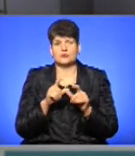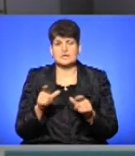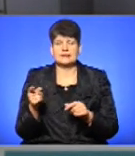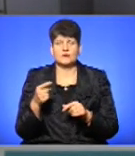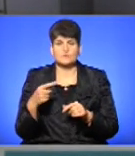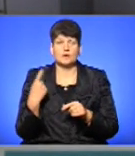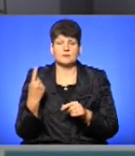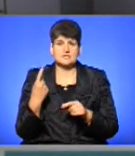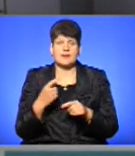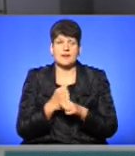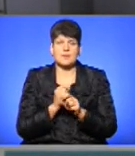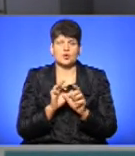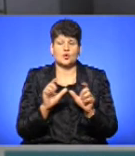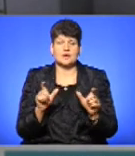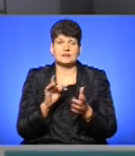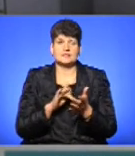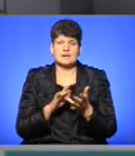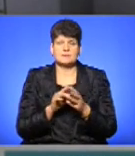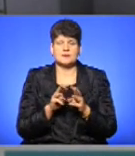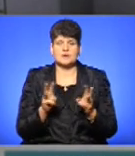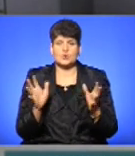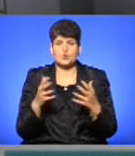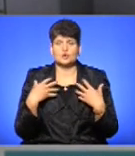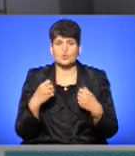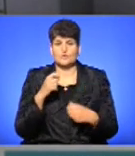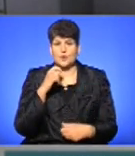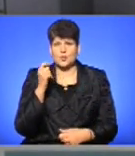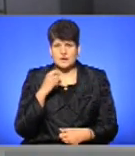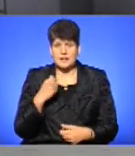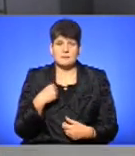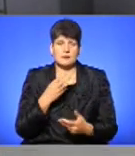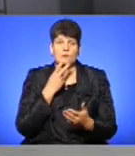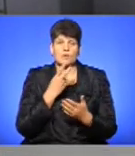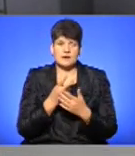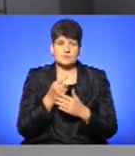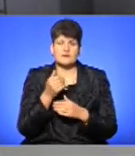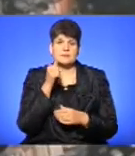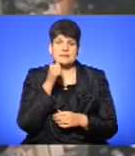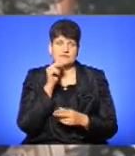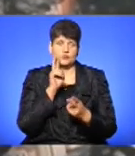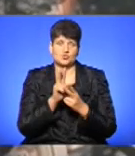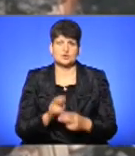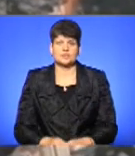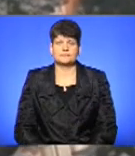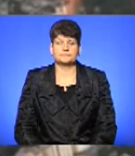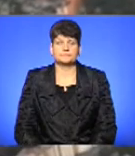обласний лабораторний центр Міністерства охорони здоров'я України. Ми з вами побачимося завтра. До зустрічі!